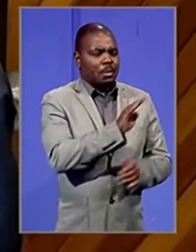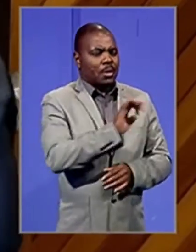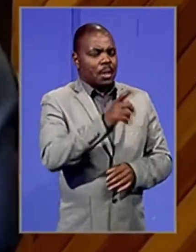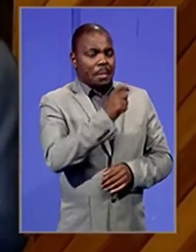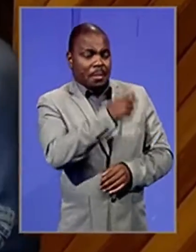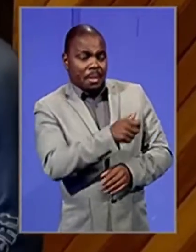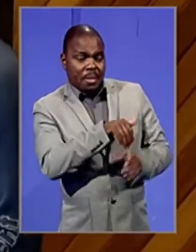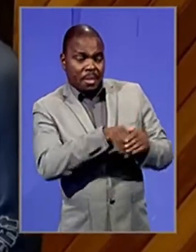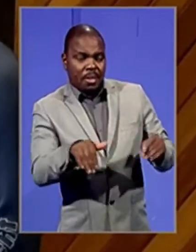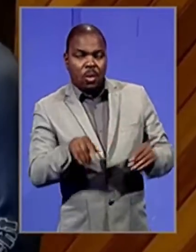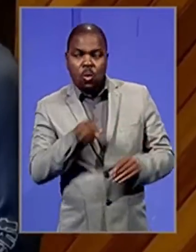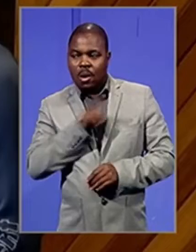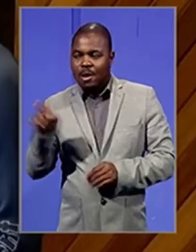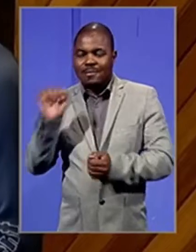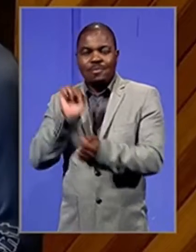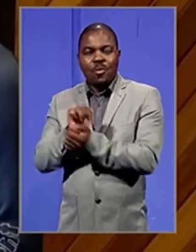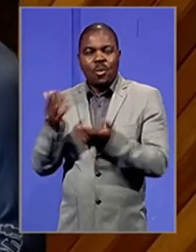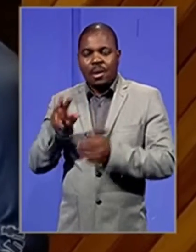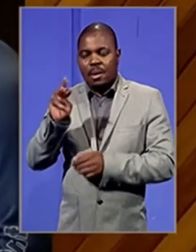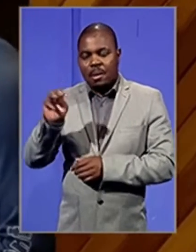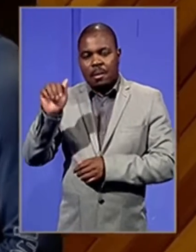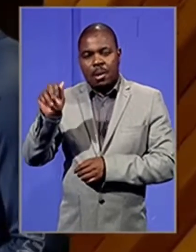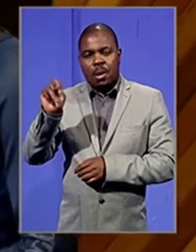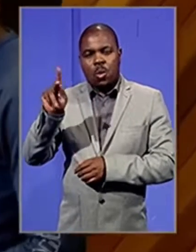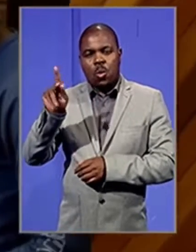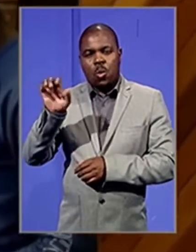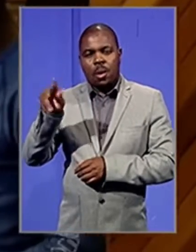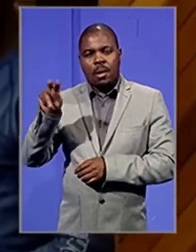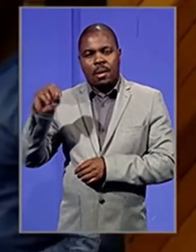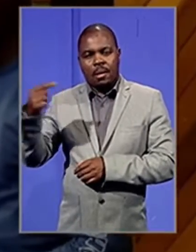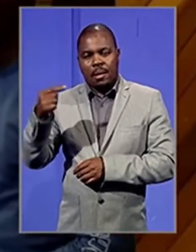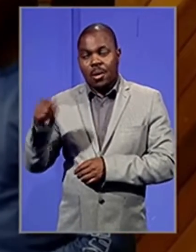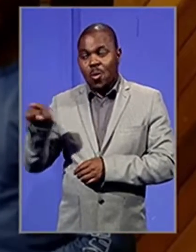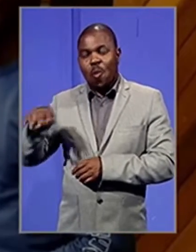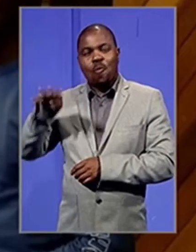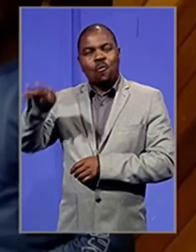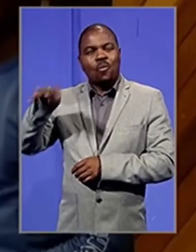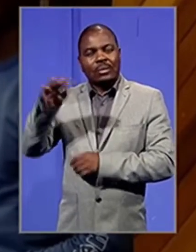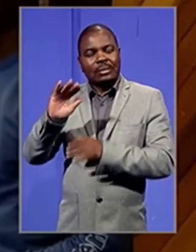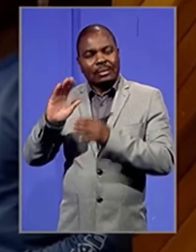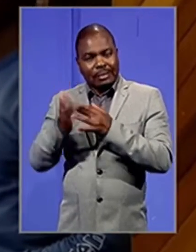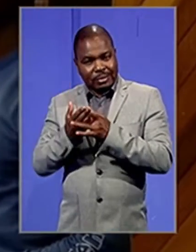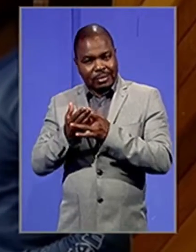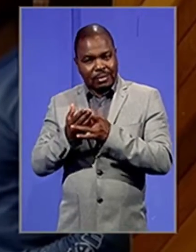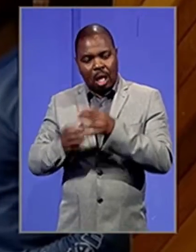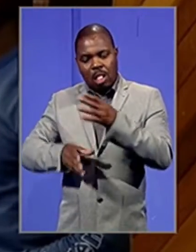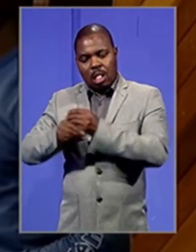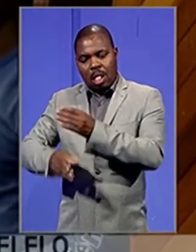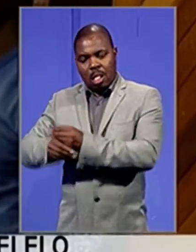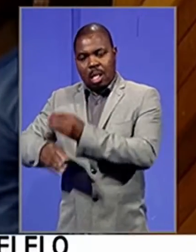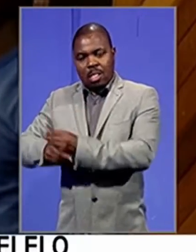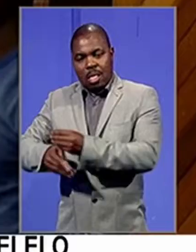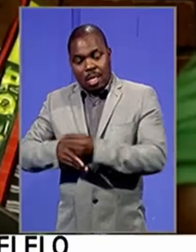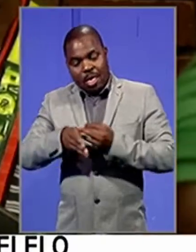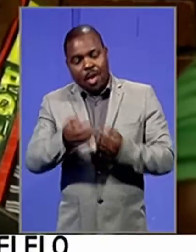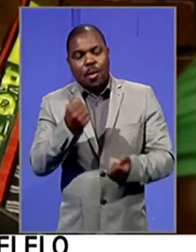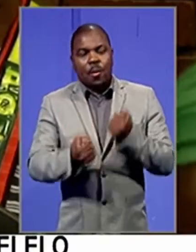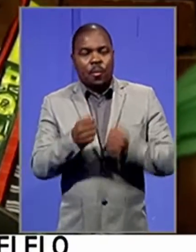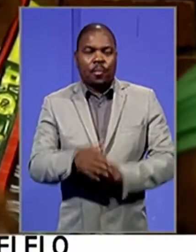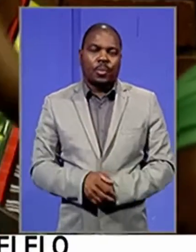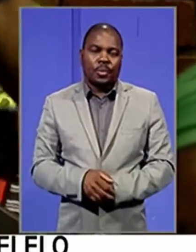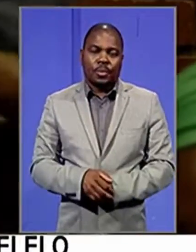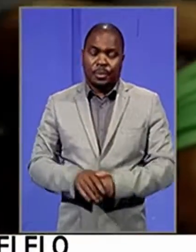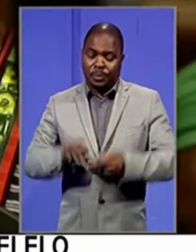go feta ka Mankweng. O lebagane le dipharolamolato tše 14 tšeo di okeditšwego ge a tšwelela pele ga kgorotsheko.